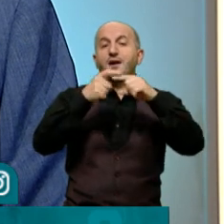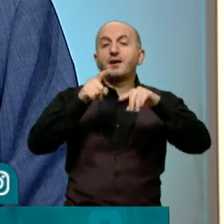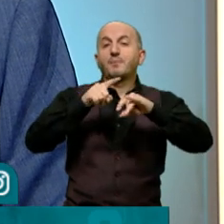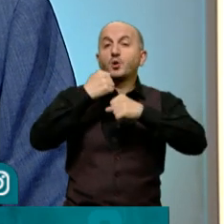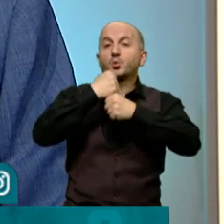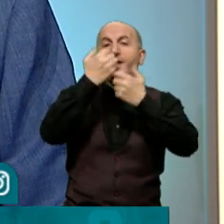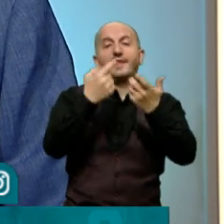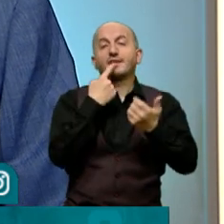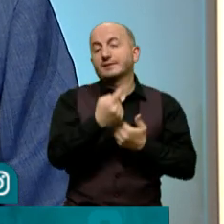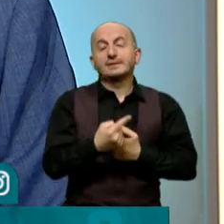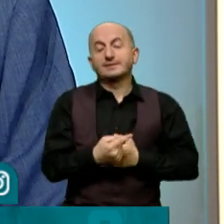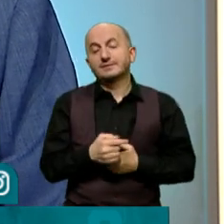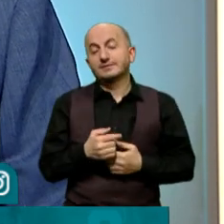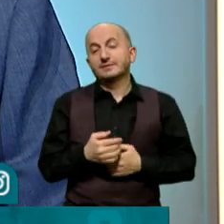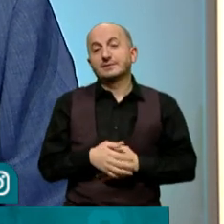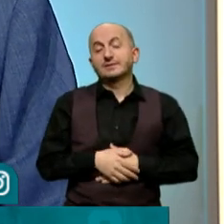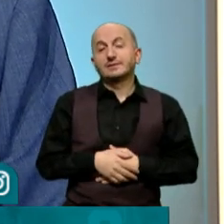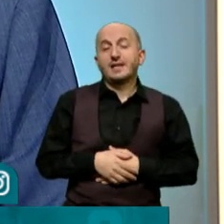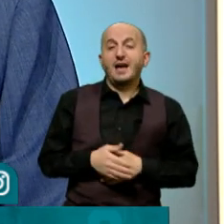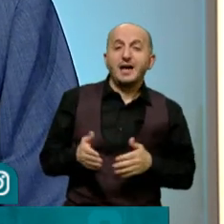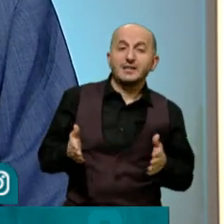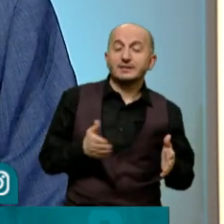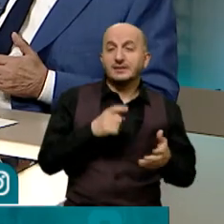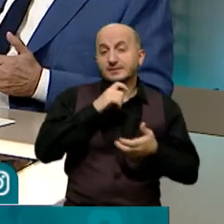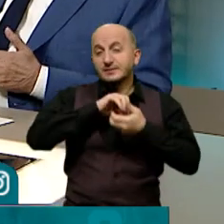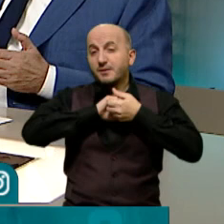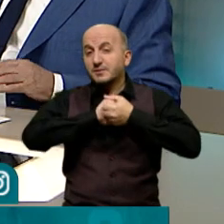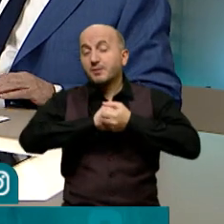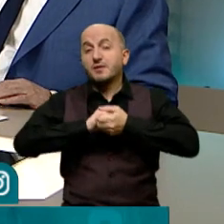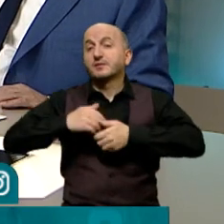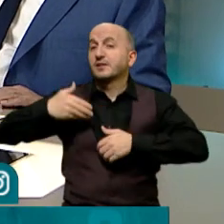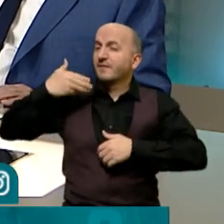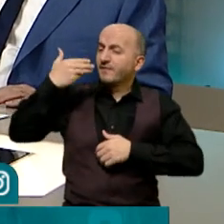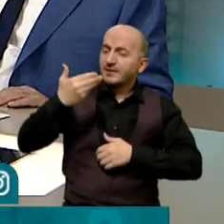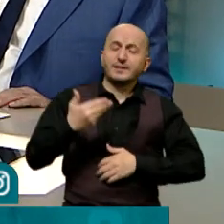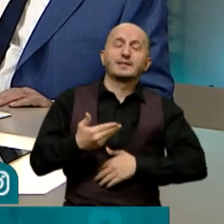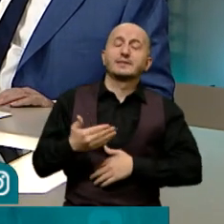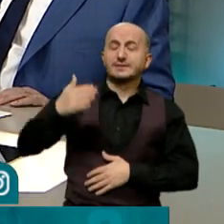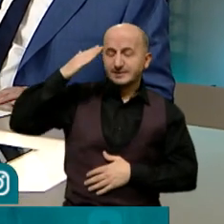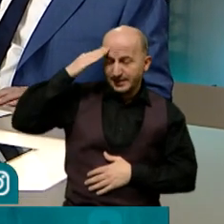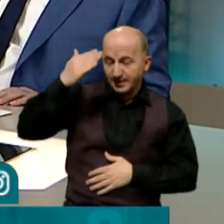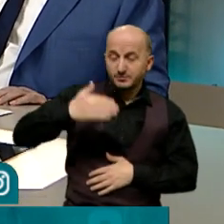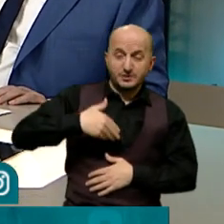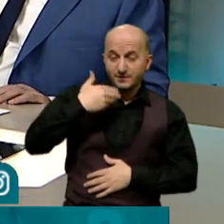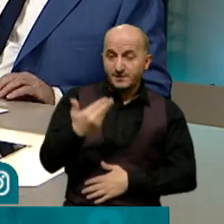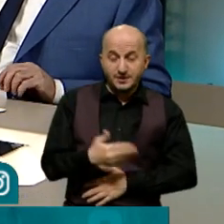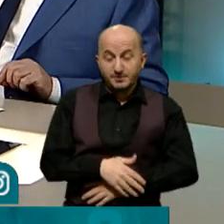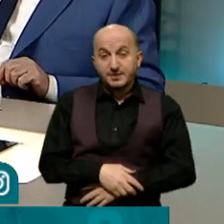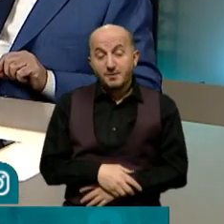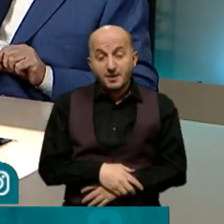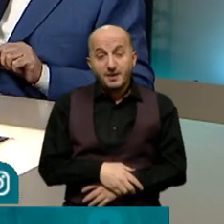dersin veya yani böyle aradaki samimiyeti ifade edecek başka bir şekilde ifade bir selam şekli lazım. Verilebilir.